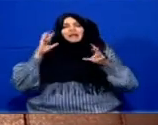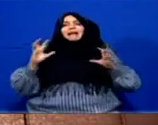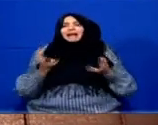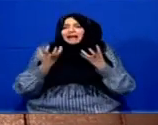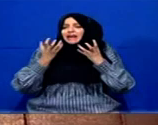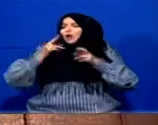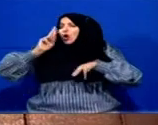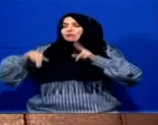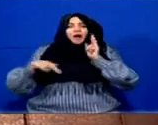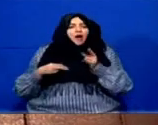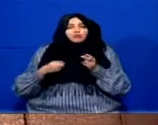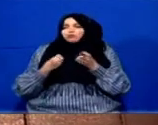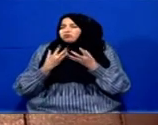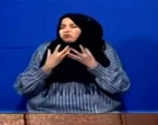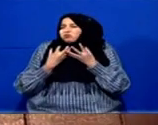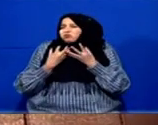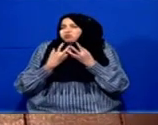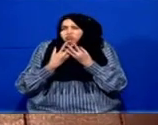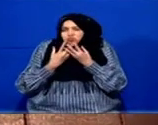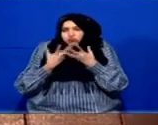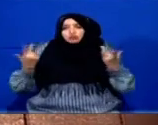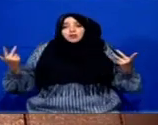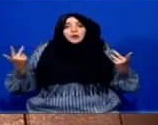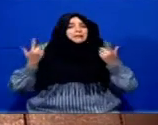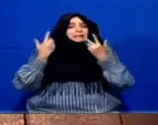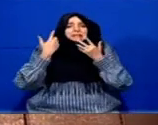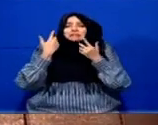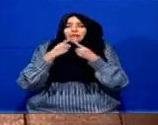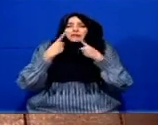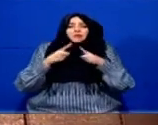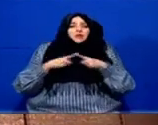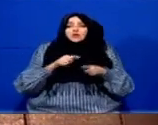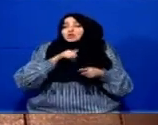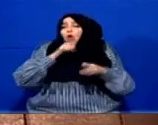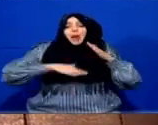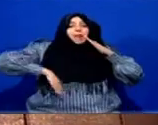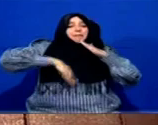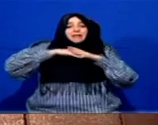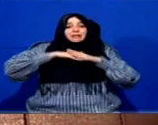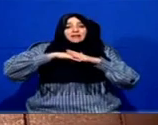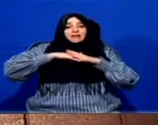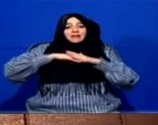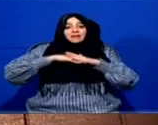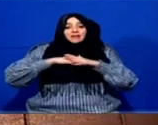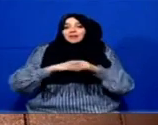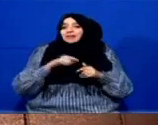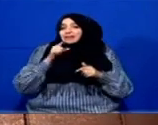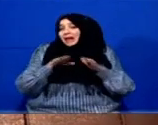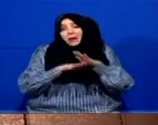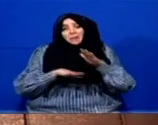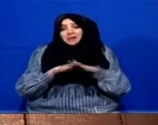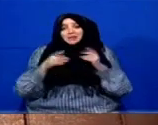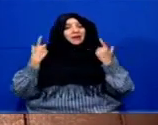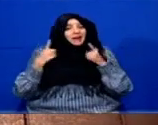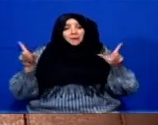العقود المنظمه للمعاملات بلا حدود ولا سدود فالاصل في